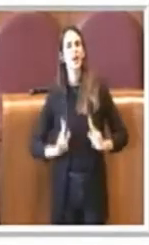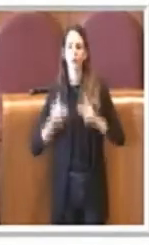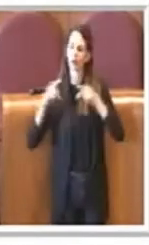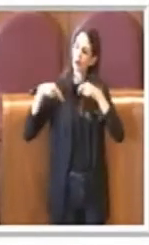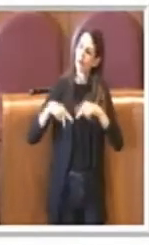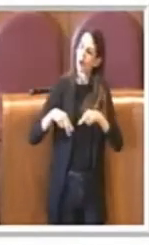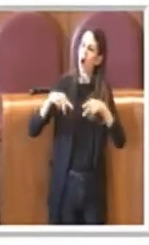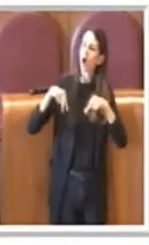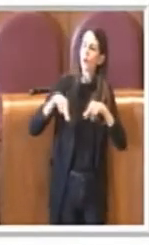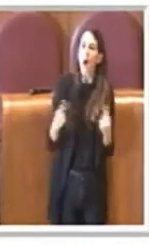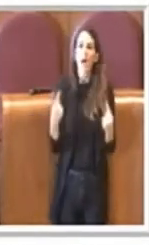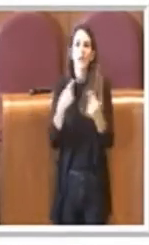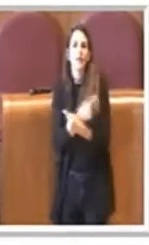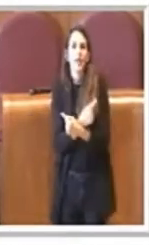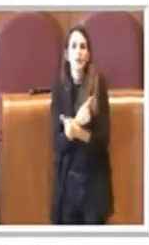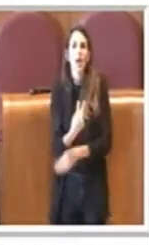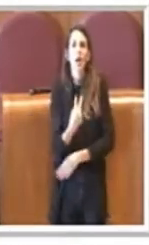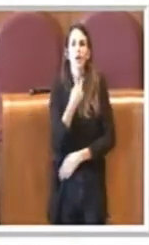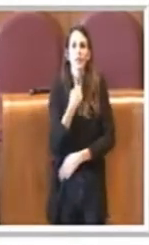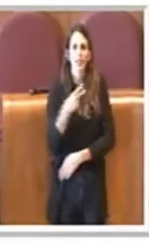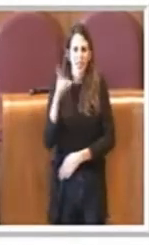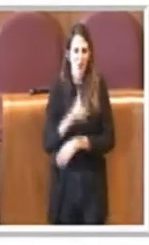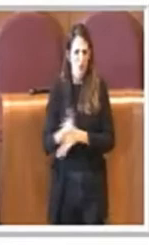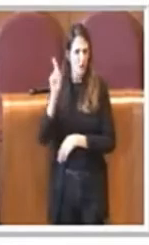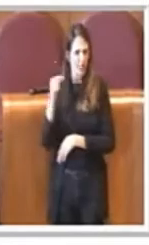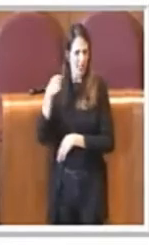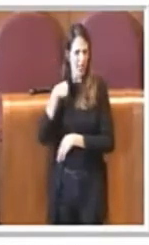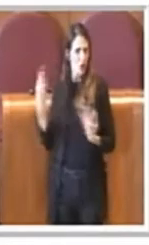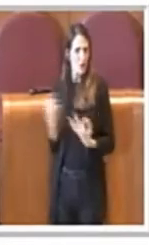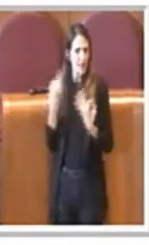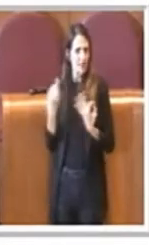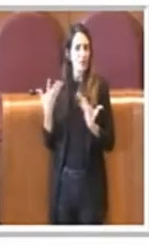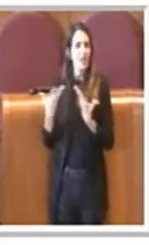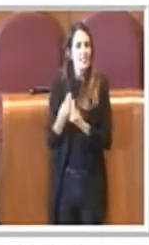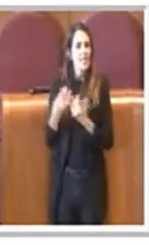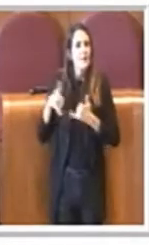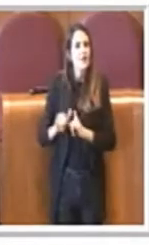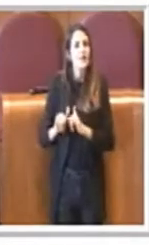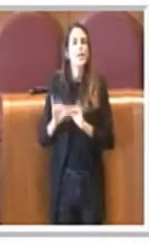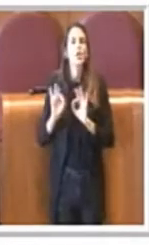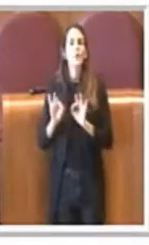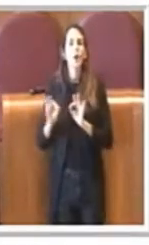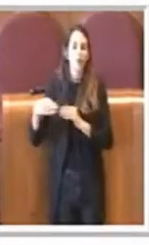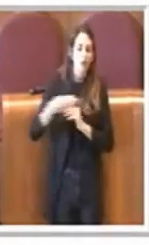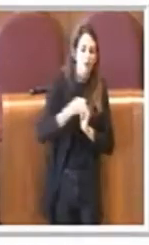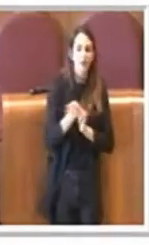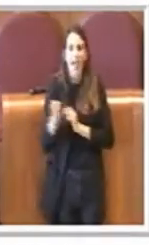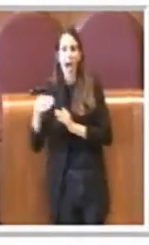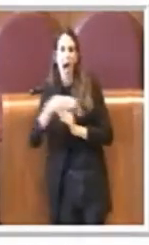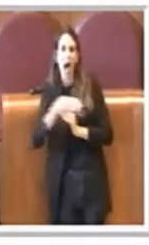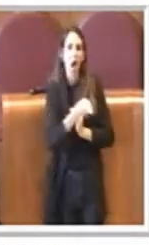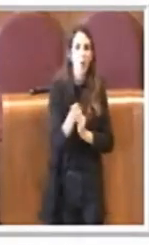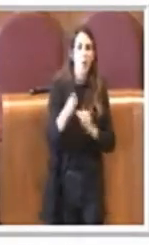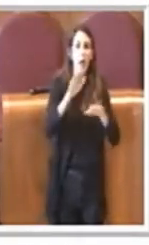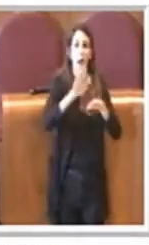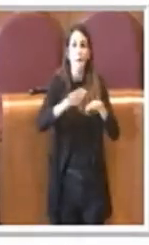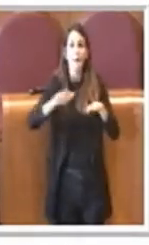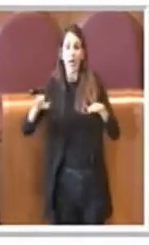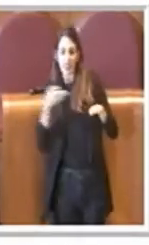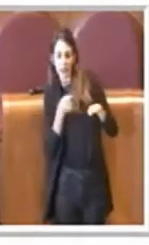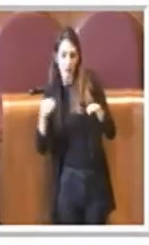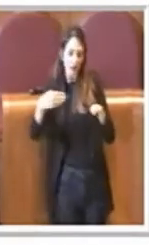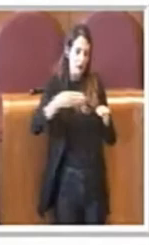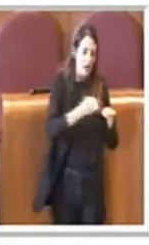lo slalom tra automobili che cercavano parcheggio o automobili magari anche spesso parcheggiate male. Poi, nella obiettività che